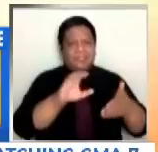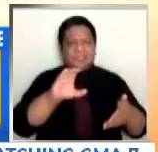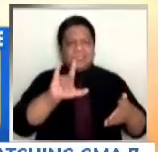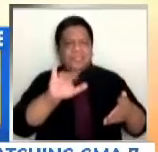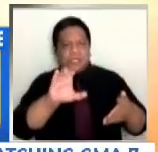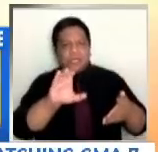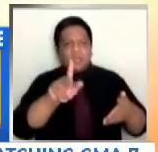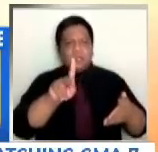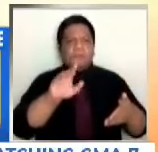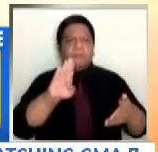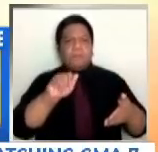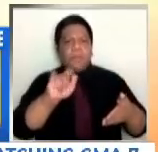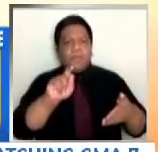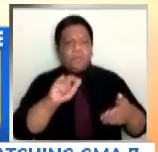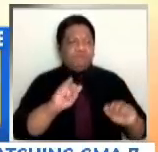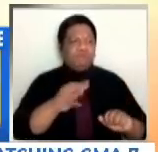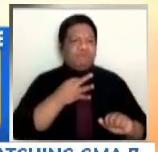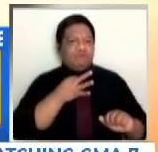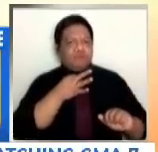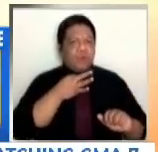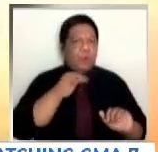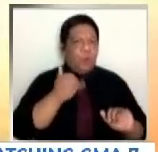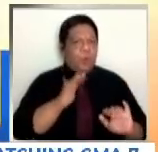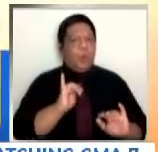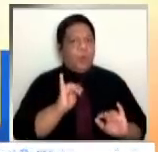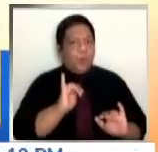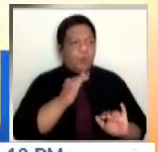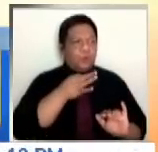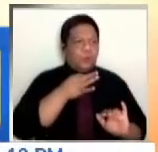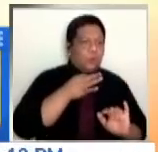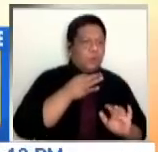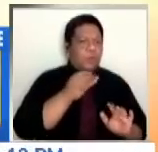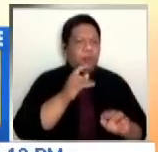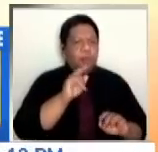di ba, nakaka-intriga. Pero bukod doon, Attorney, ano pa po ba?